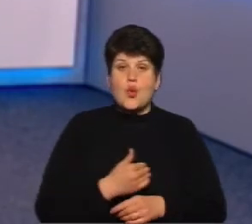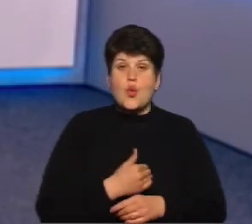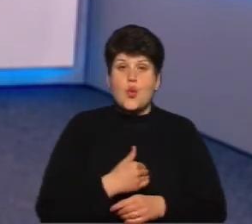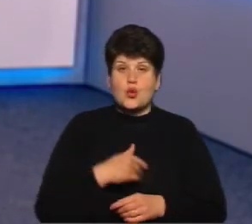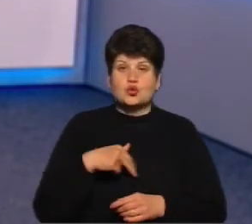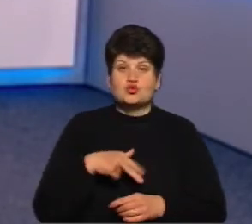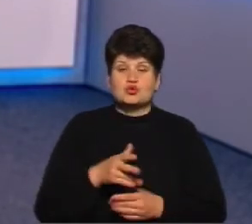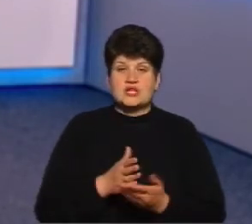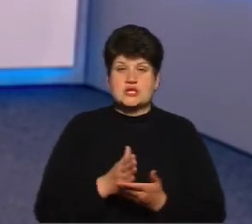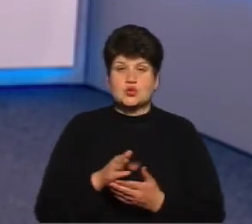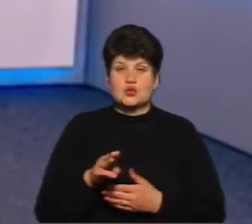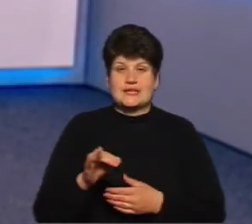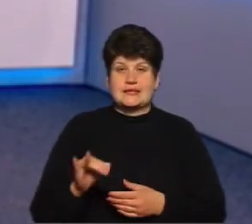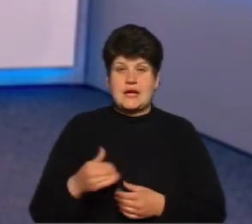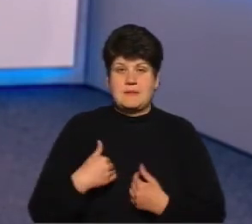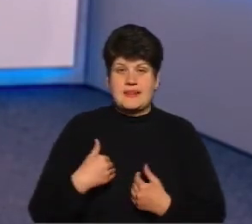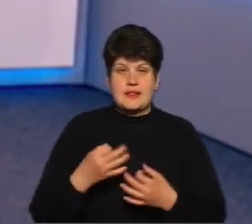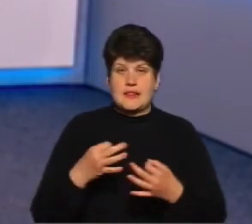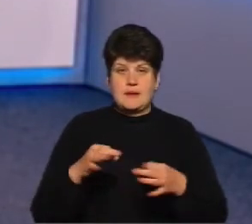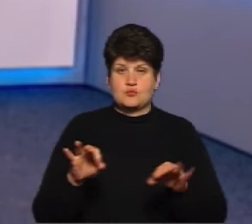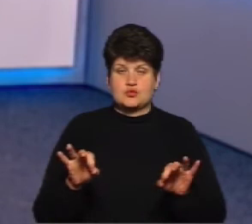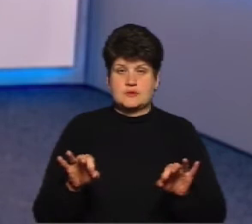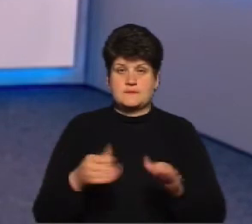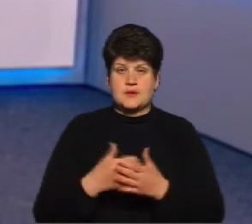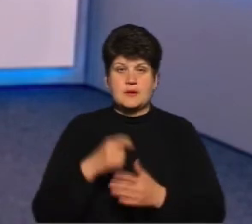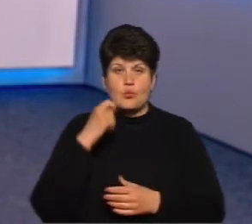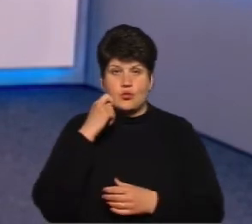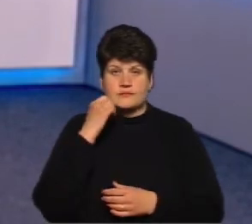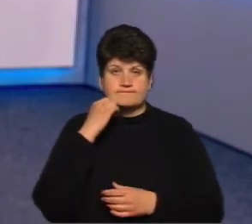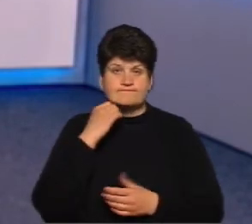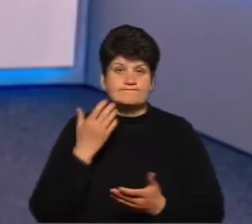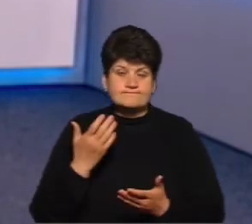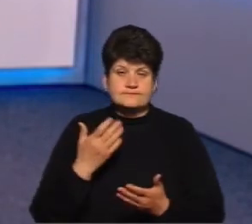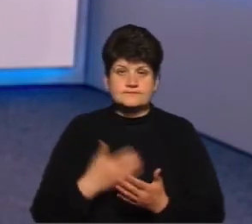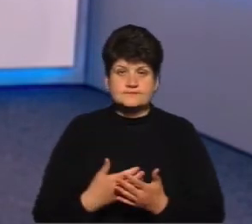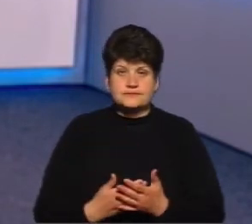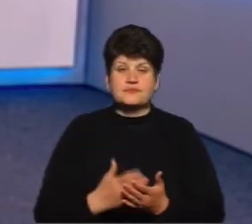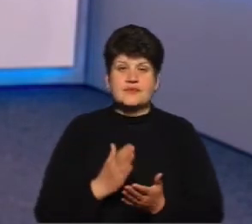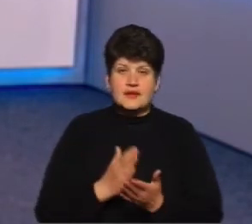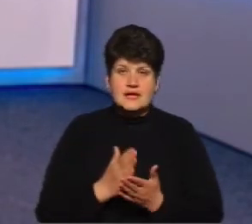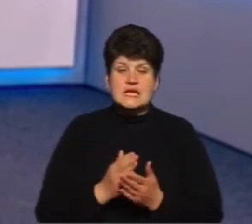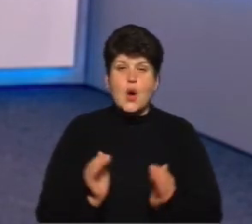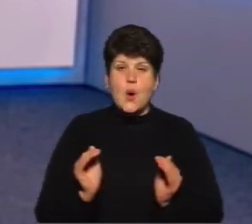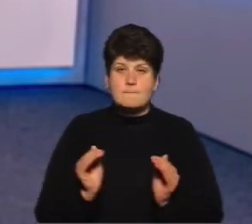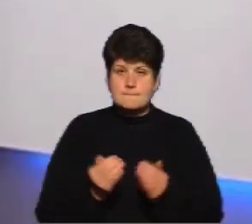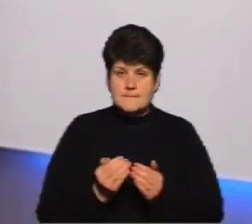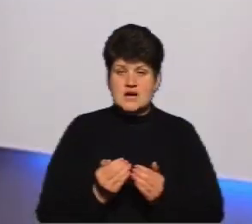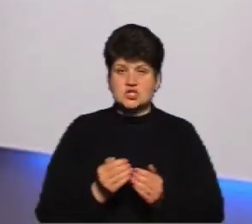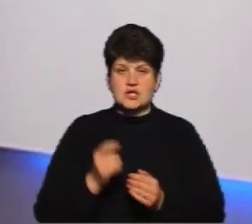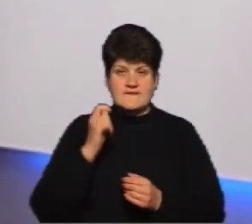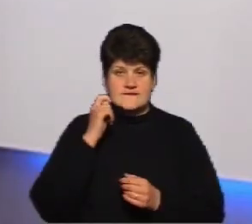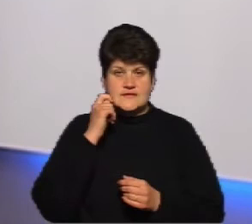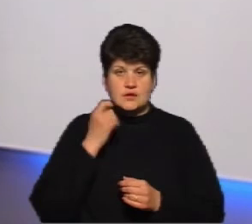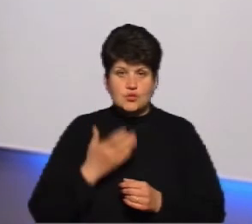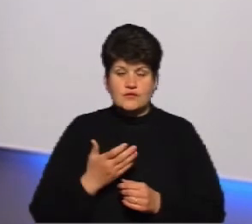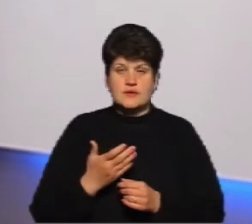служити, а мене не пускають там по віку. Є певні обмеження вікові,